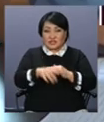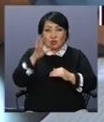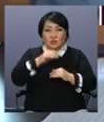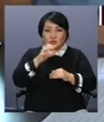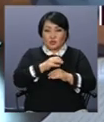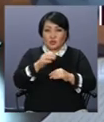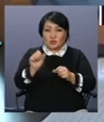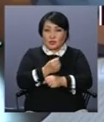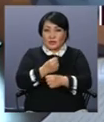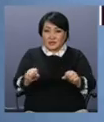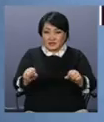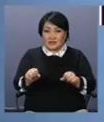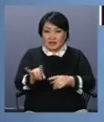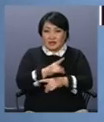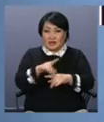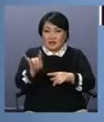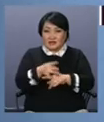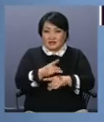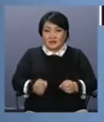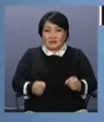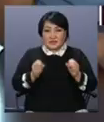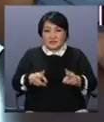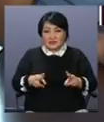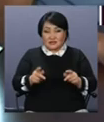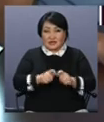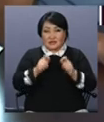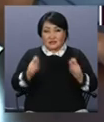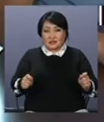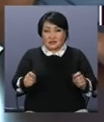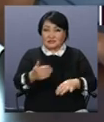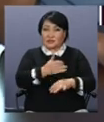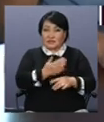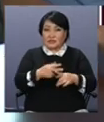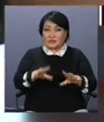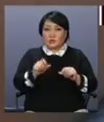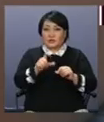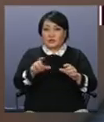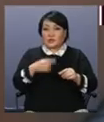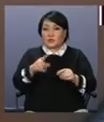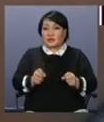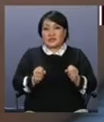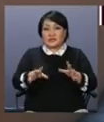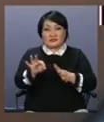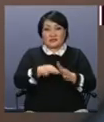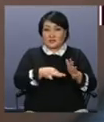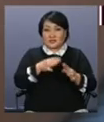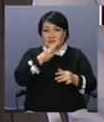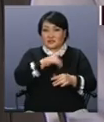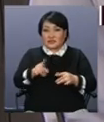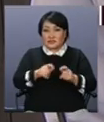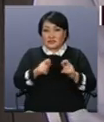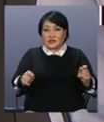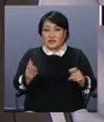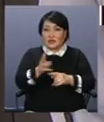және алаяқтық сынды қылмыстарды әшкере етпек. Құзырлылардың айтуынша қылмыстың дер кезінде ашылмауына бейнебақылау